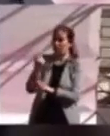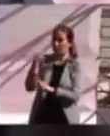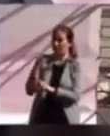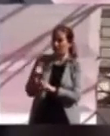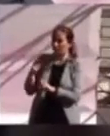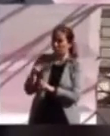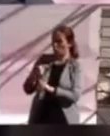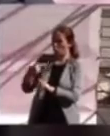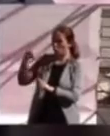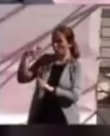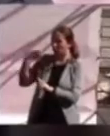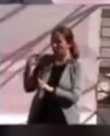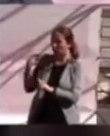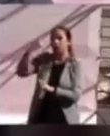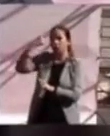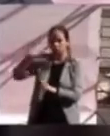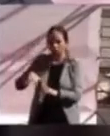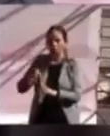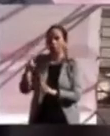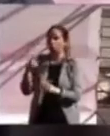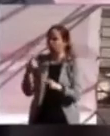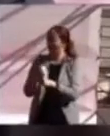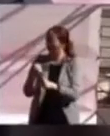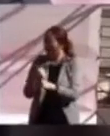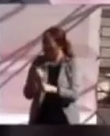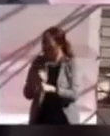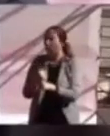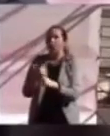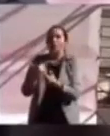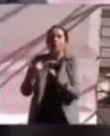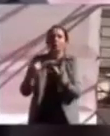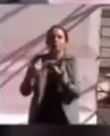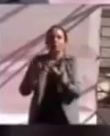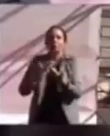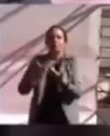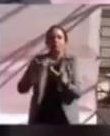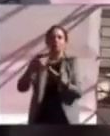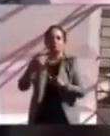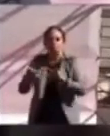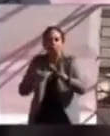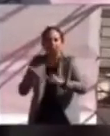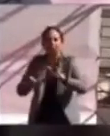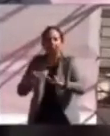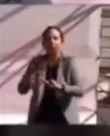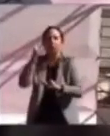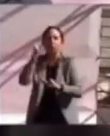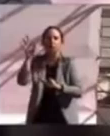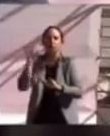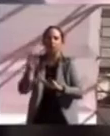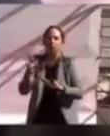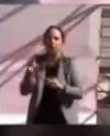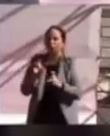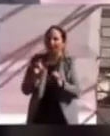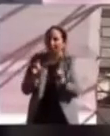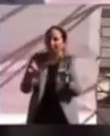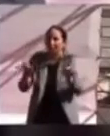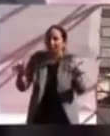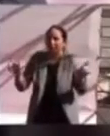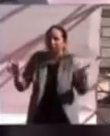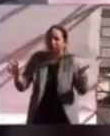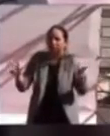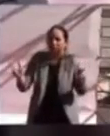state lavorando con il governo a provvedimenti per cercare di contenere questo aumento esponenziale dei primi o fate